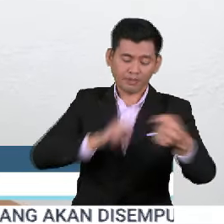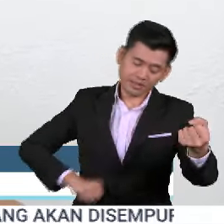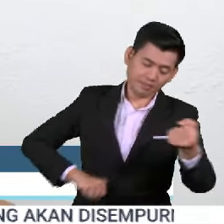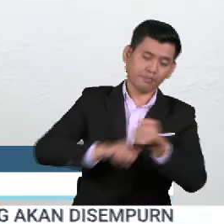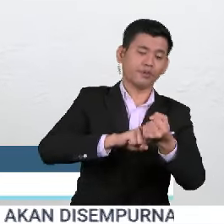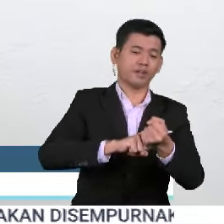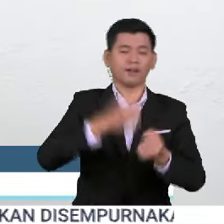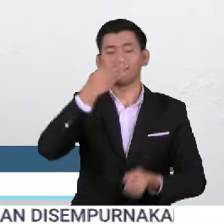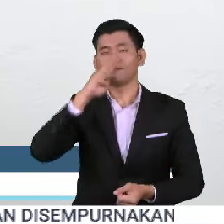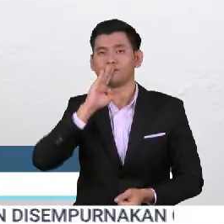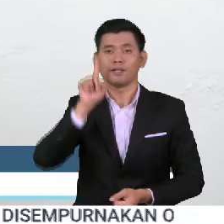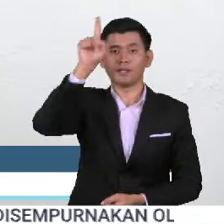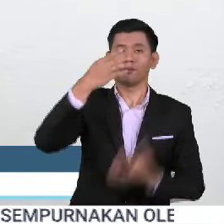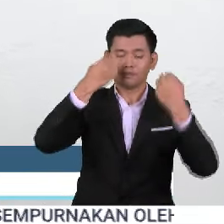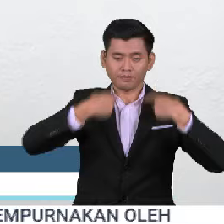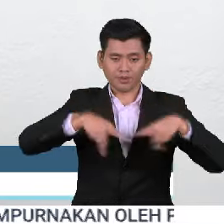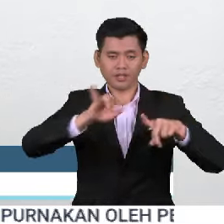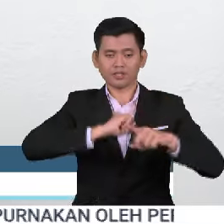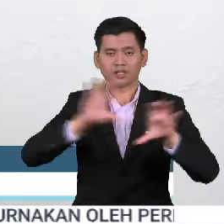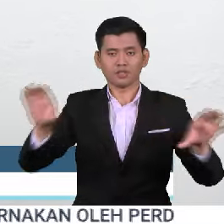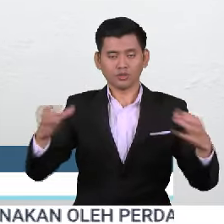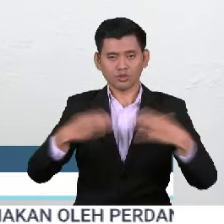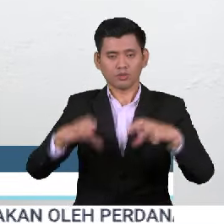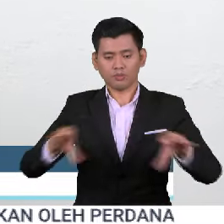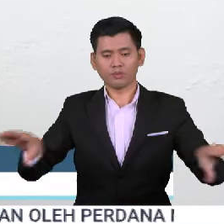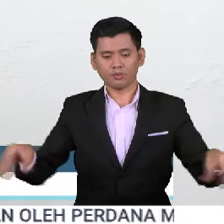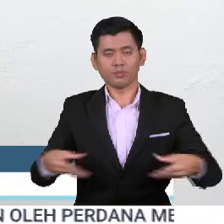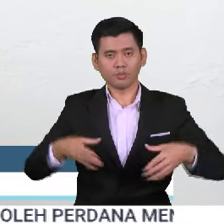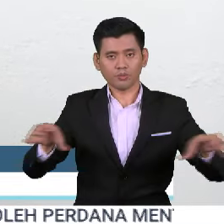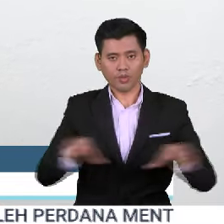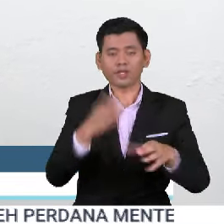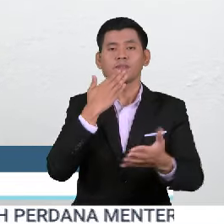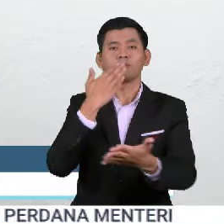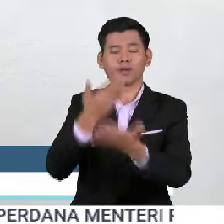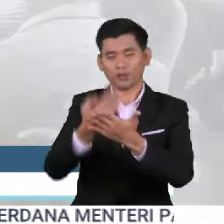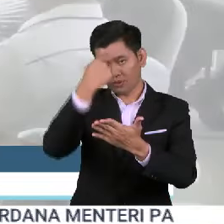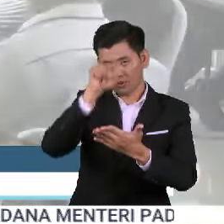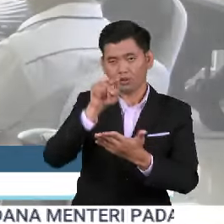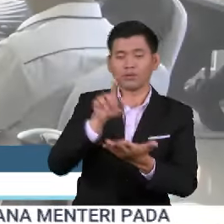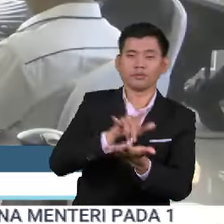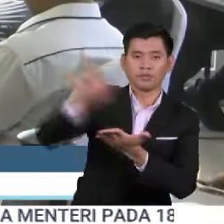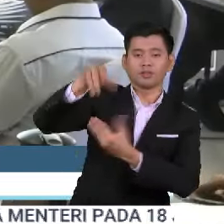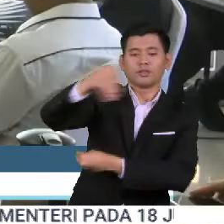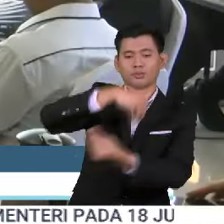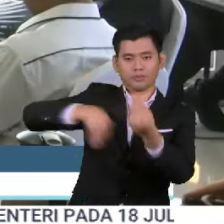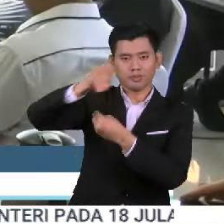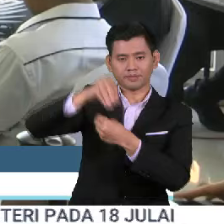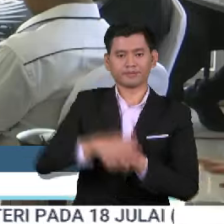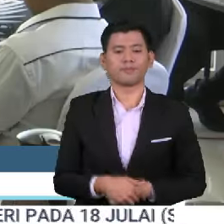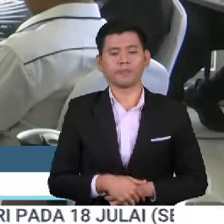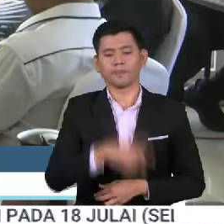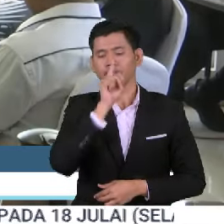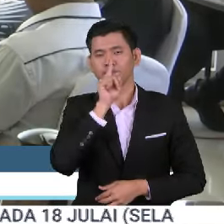Okay, alhamdulillah ada peluang ni. Saya cuba, Pak Ji cuba buatlah yang terbaik.